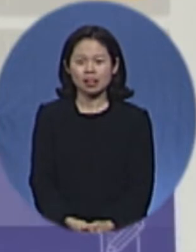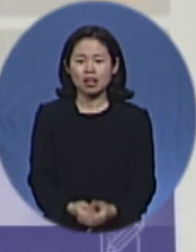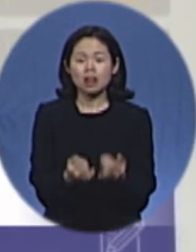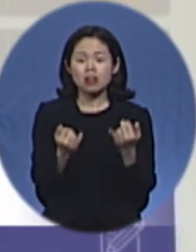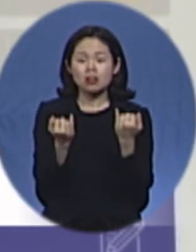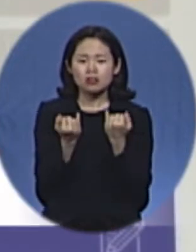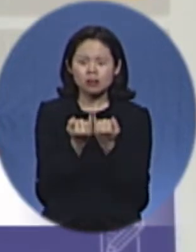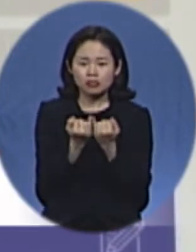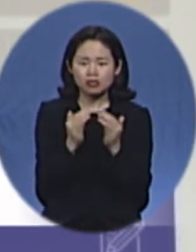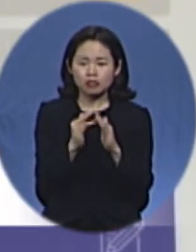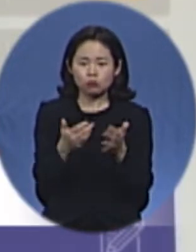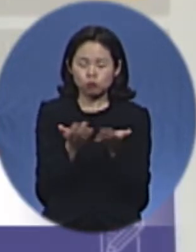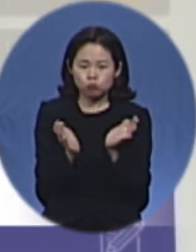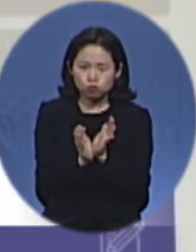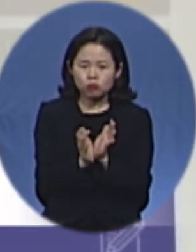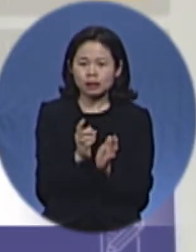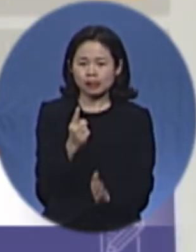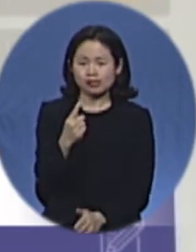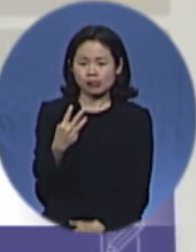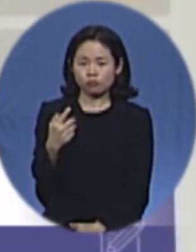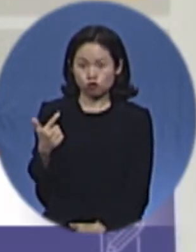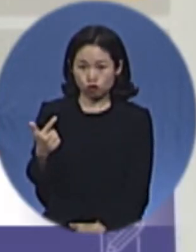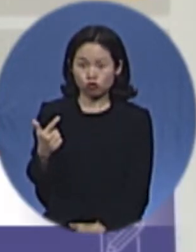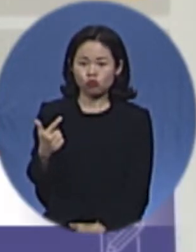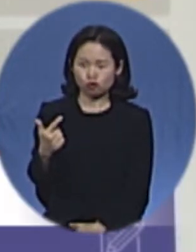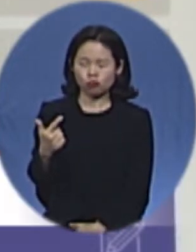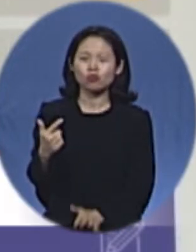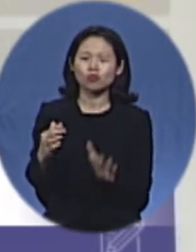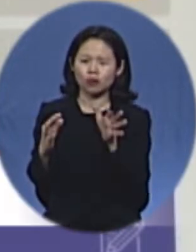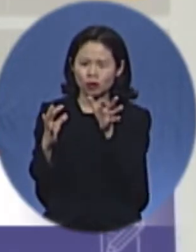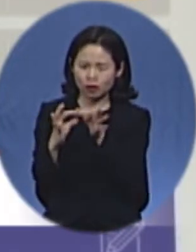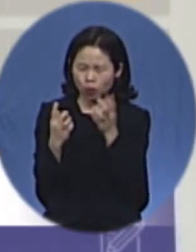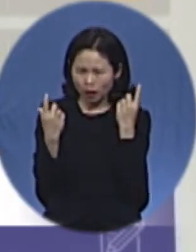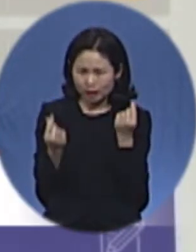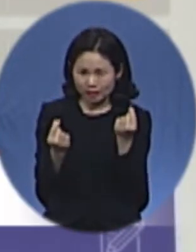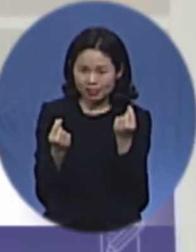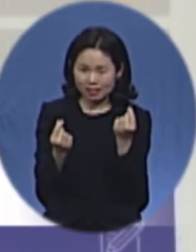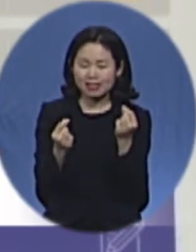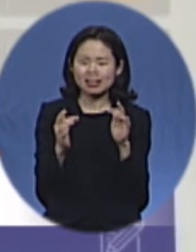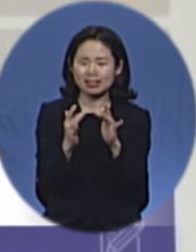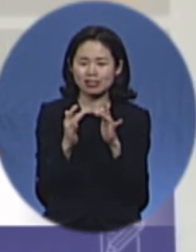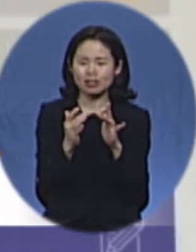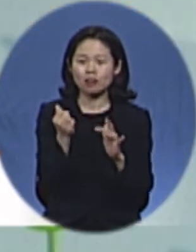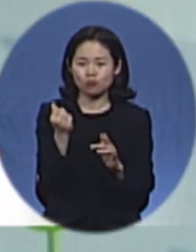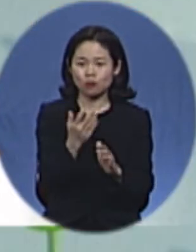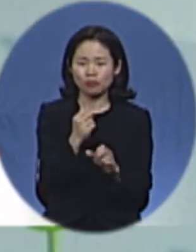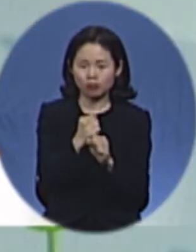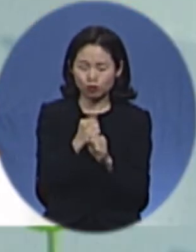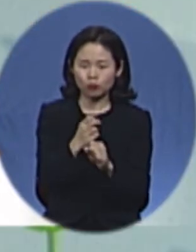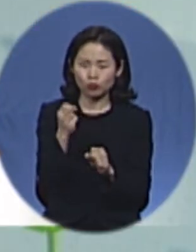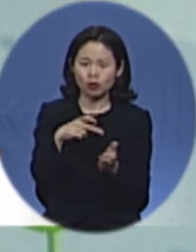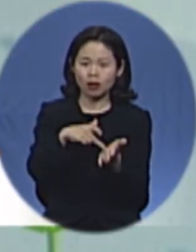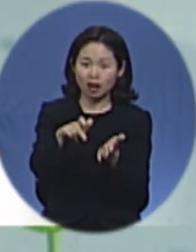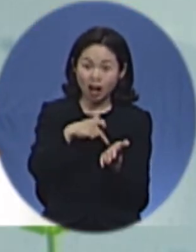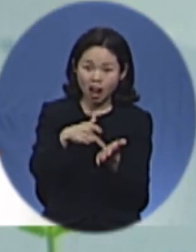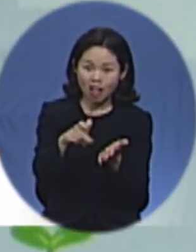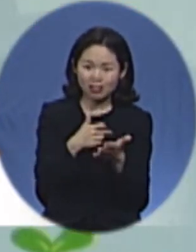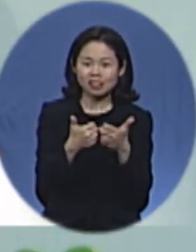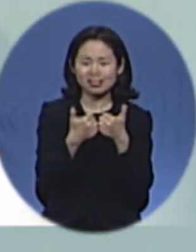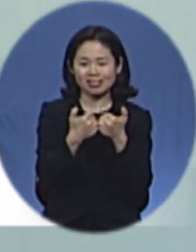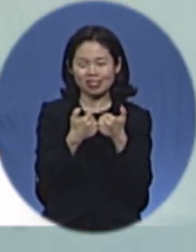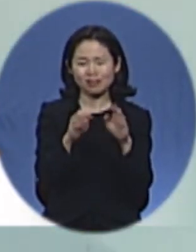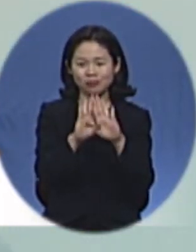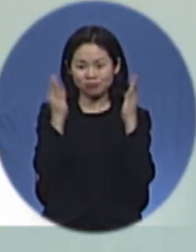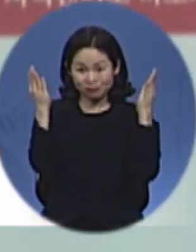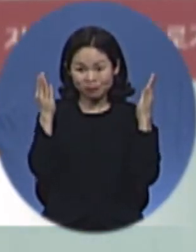여가부는 여성긴급전화 1366과 일관성을 지닌 도메인 주소로 바꾸고 카카오톡 상담 채널을 신설해